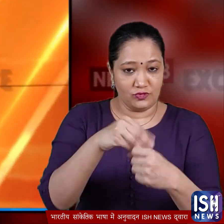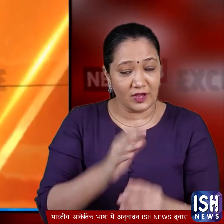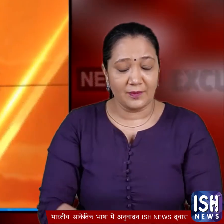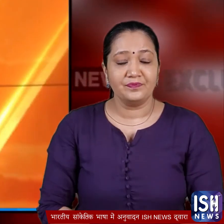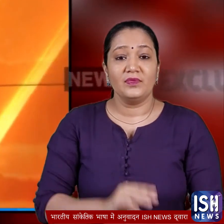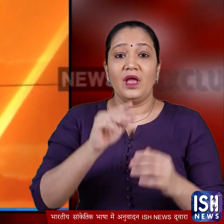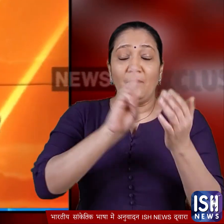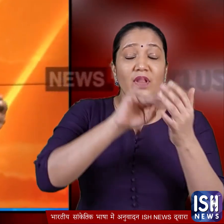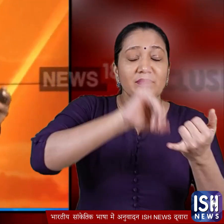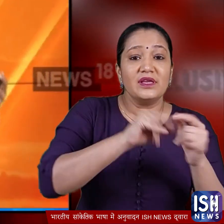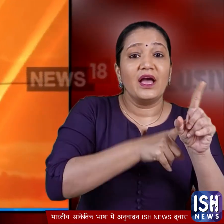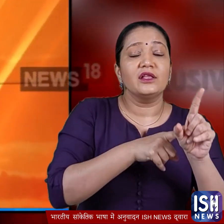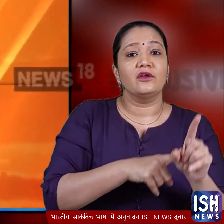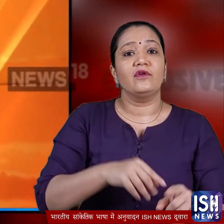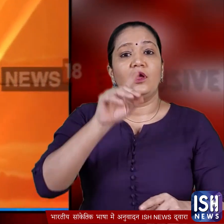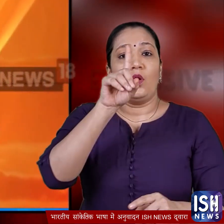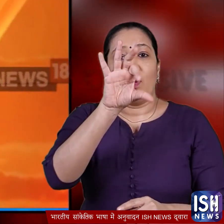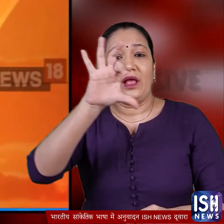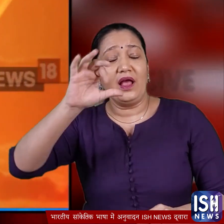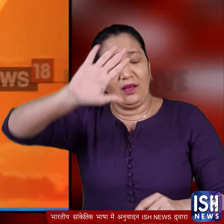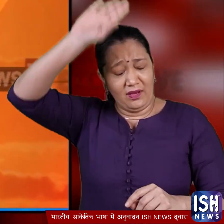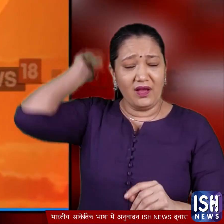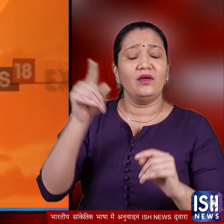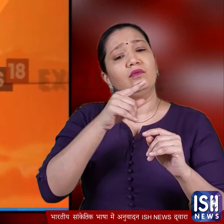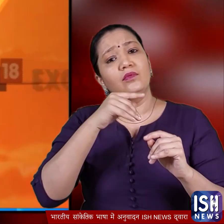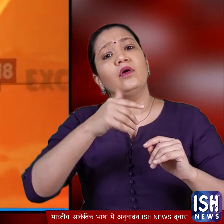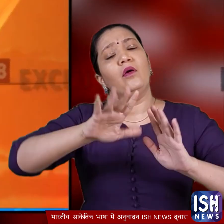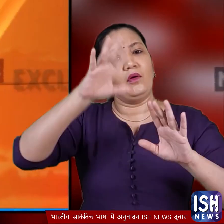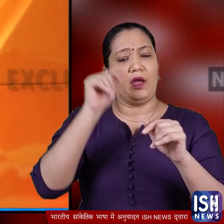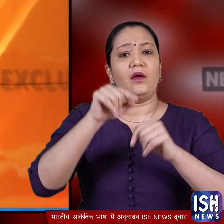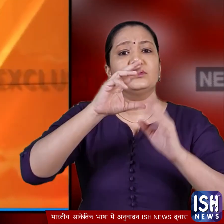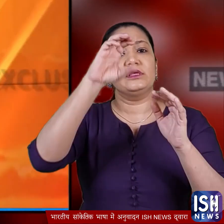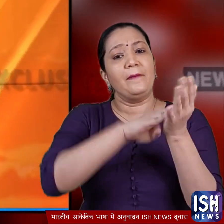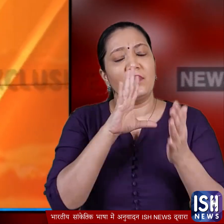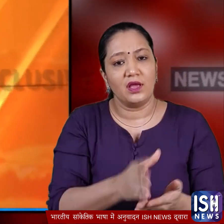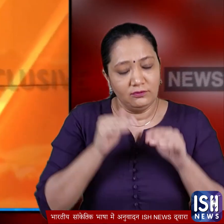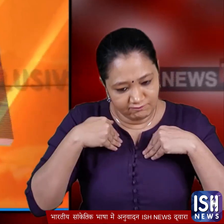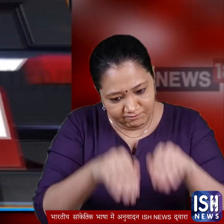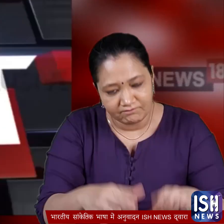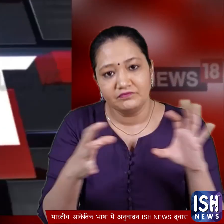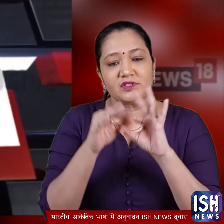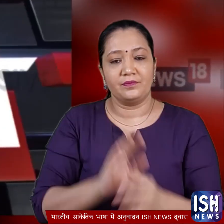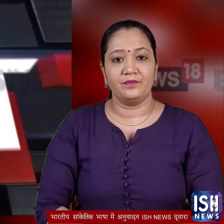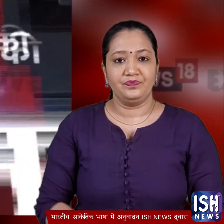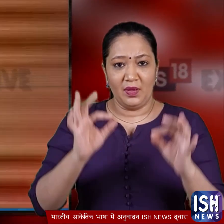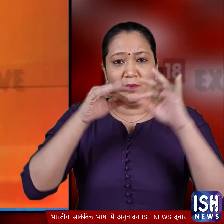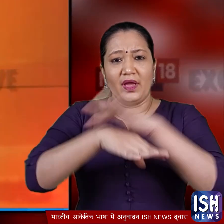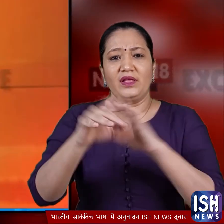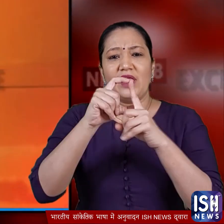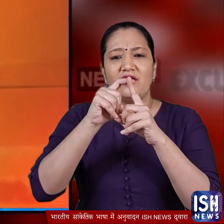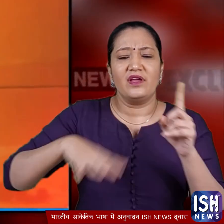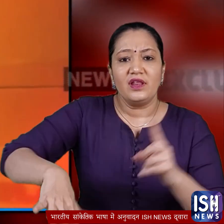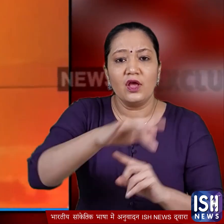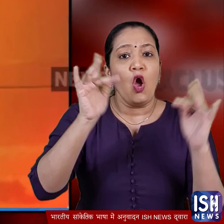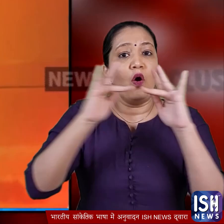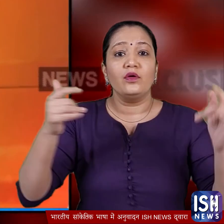जबकि मुलायम सिंह यादव पहली बार 1989 में ही यूपी के मुख्यमंत्री बन गए थे और इसी सम्मान के नाते स्मृति ईरानी ने मुलायम सिंह का आशीर्वाद लिया। मुंबई के